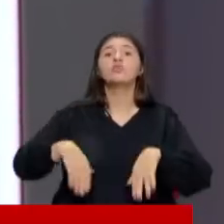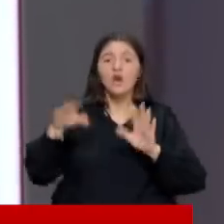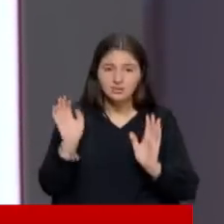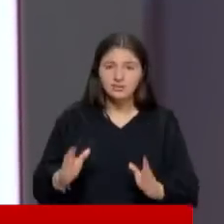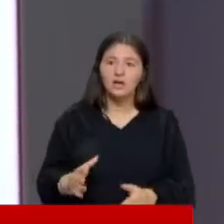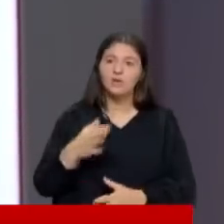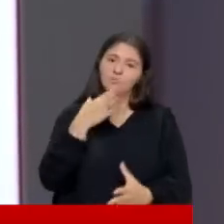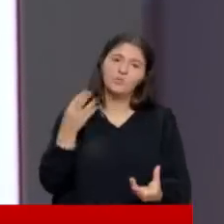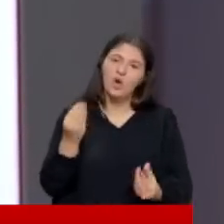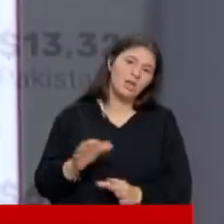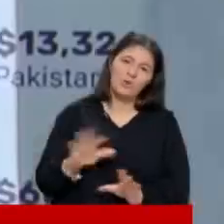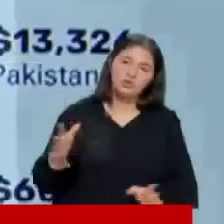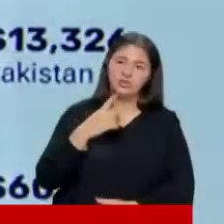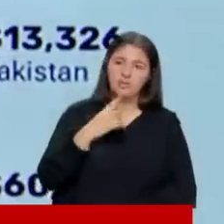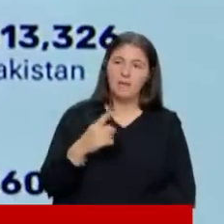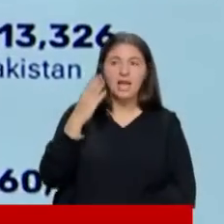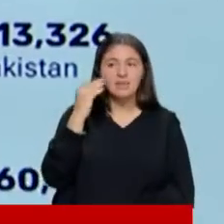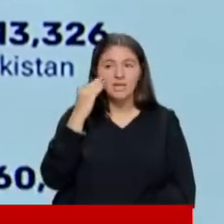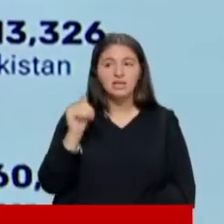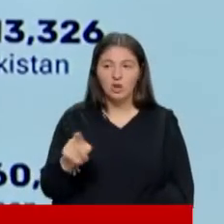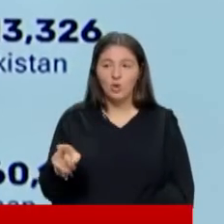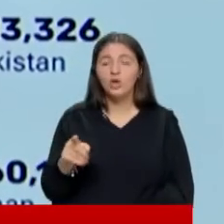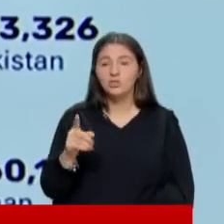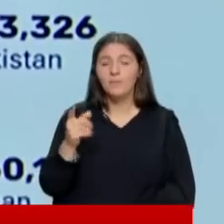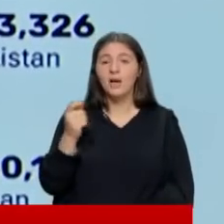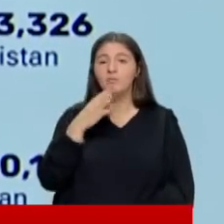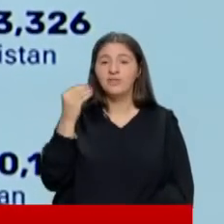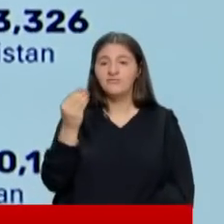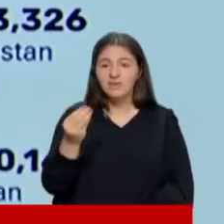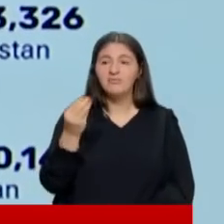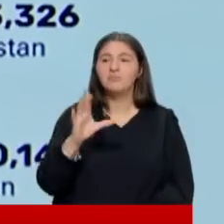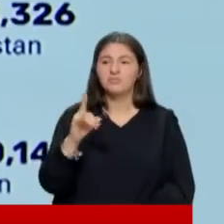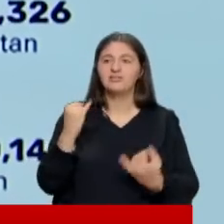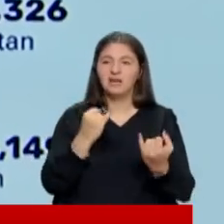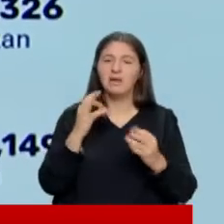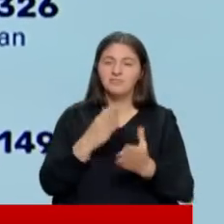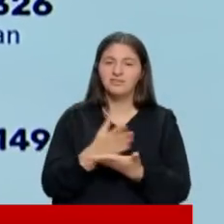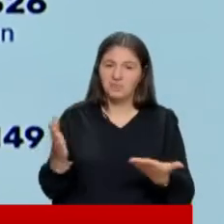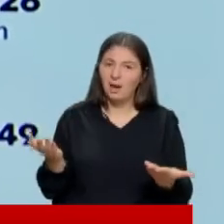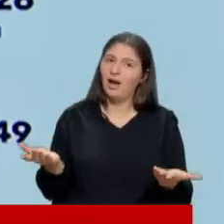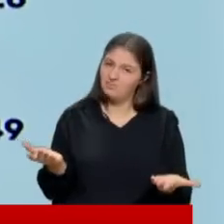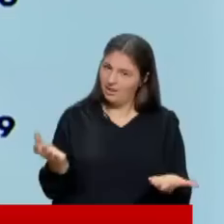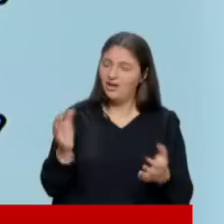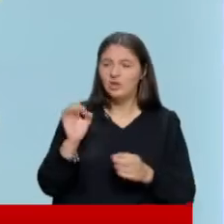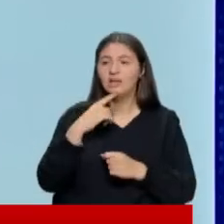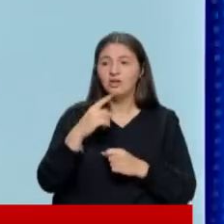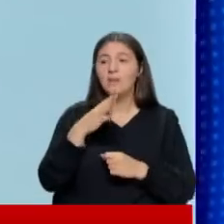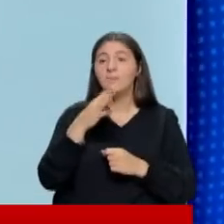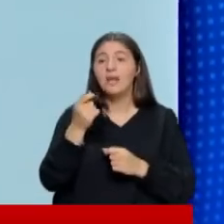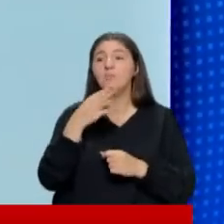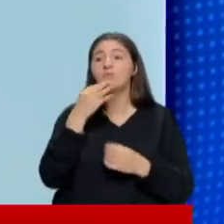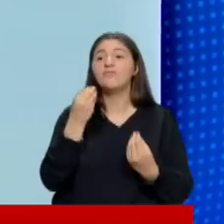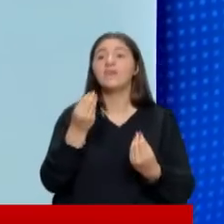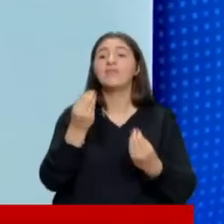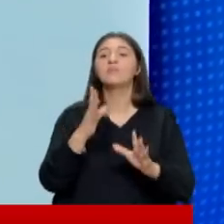ayda Mutlu olamıyorsunuz manasına geliyor şimdi para mutluluk getirir mi getirilmez bu Tartışma hep sürüyor Ama şöyle diyorlar paranın